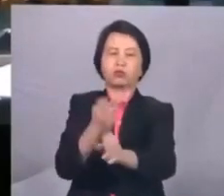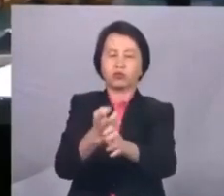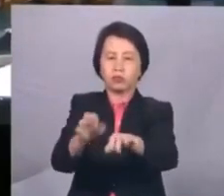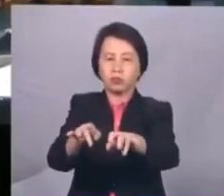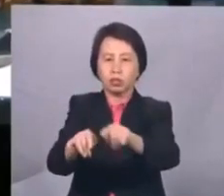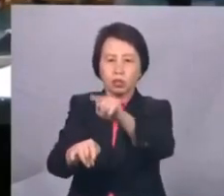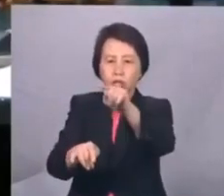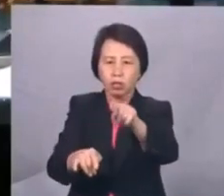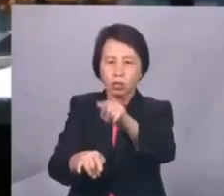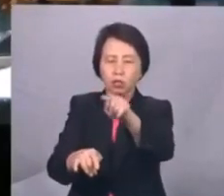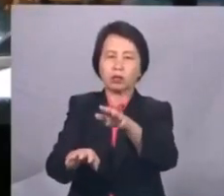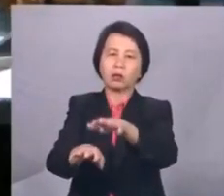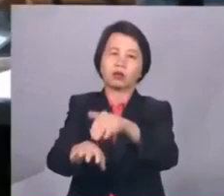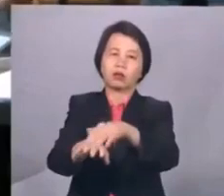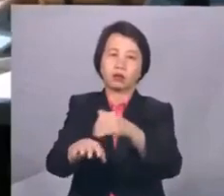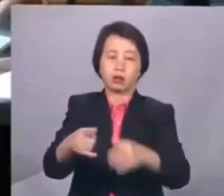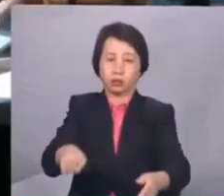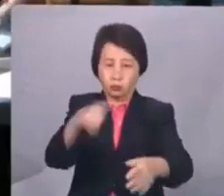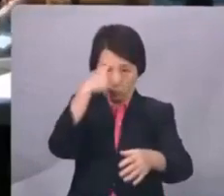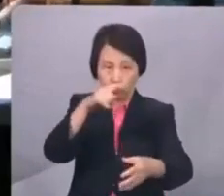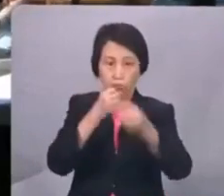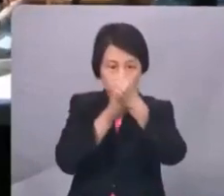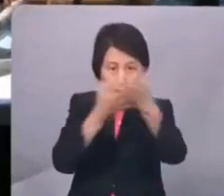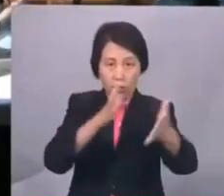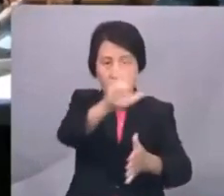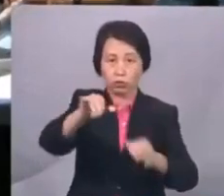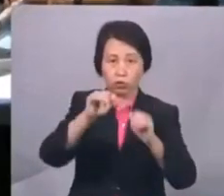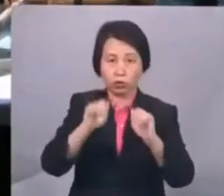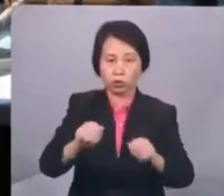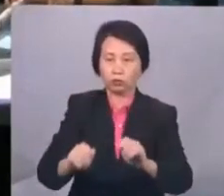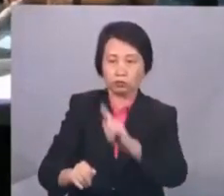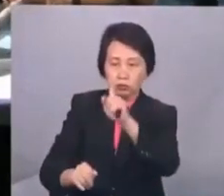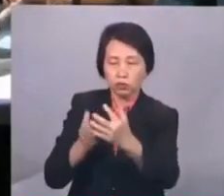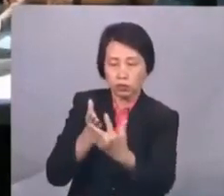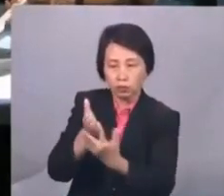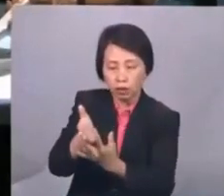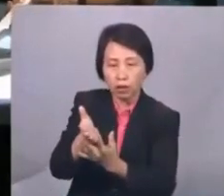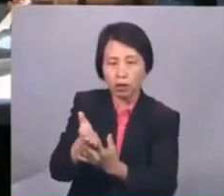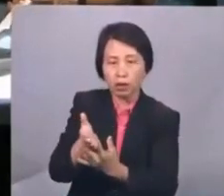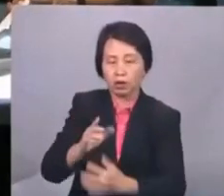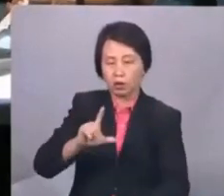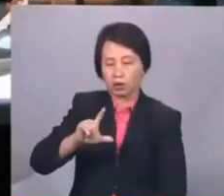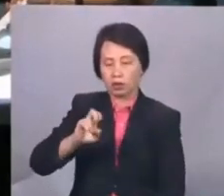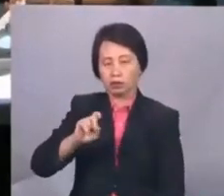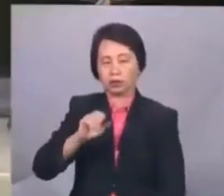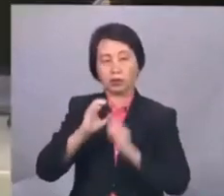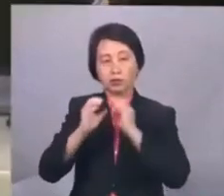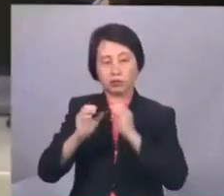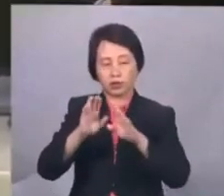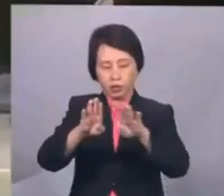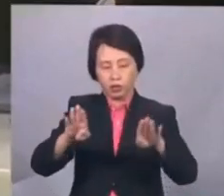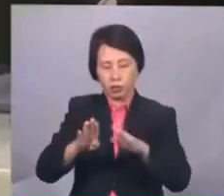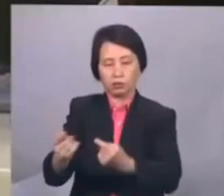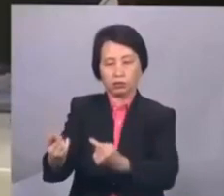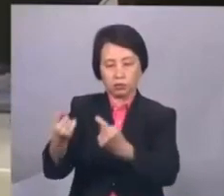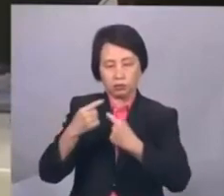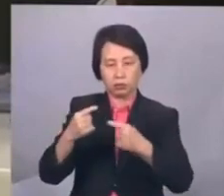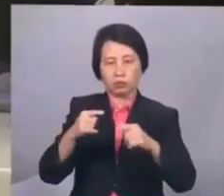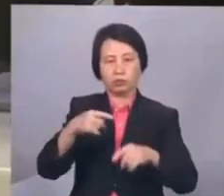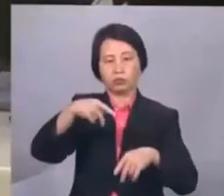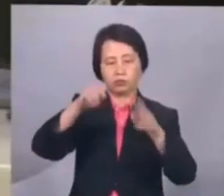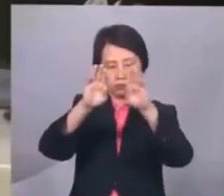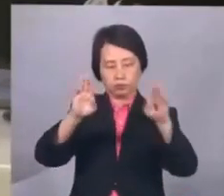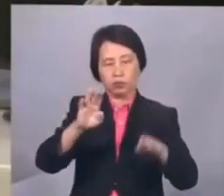pagi mendapatkan maklumat lanjut orang ramai boleh mengajukannya menerusi hasil livechat Borang maklum balas di